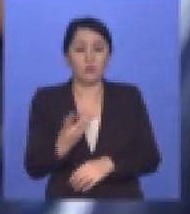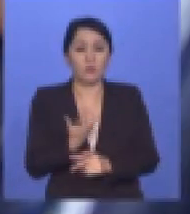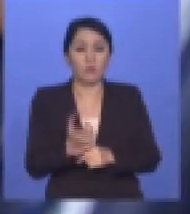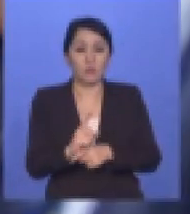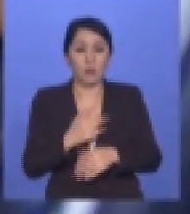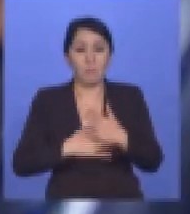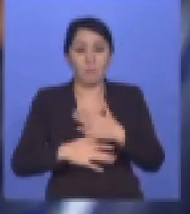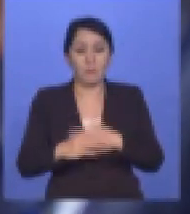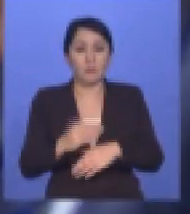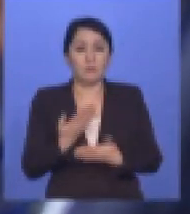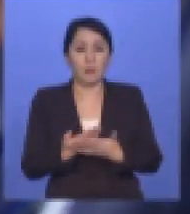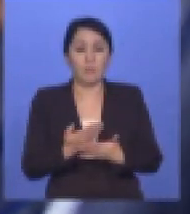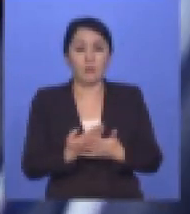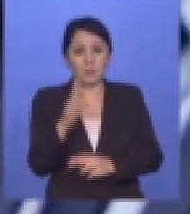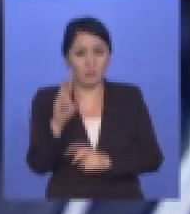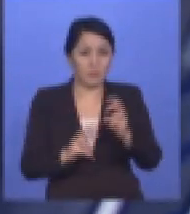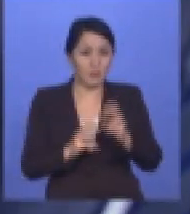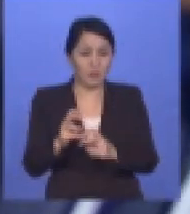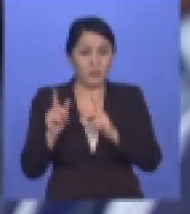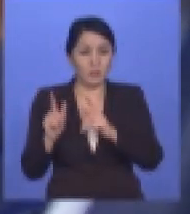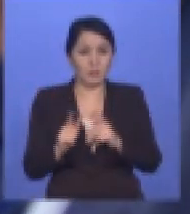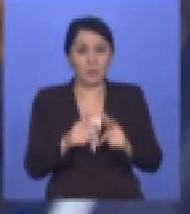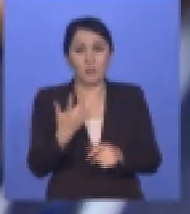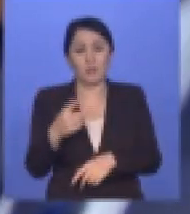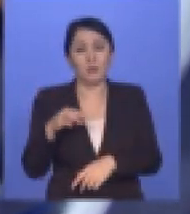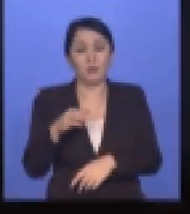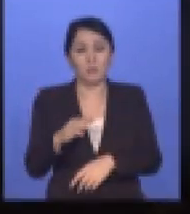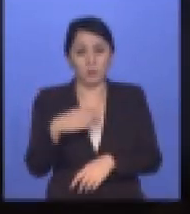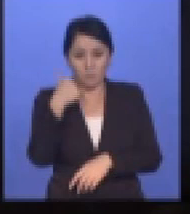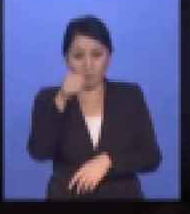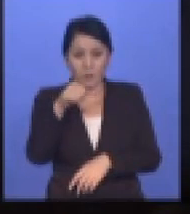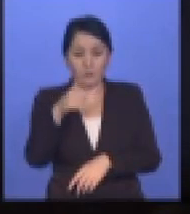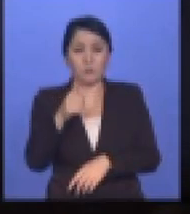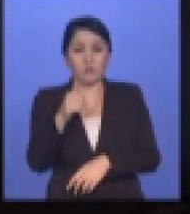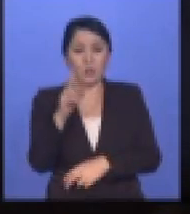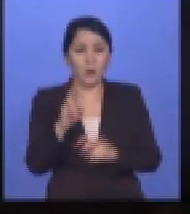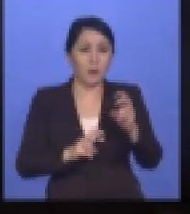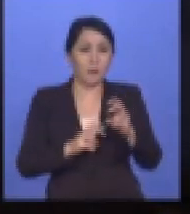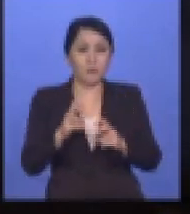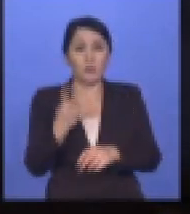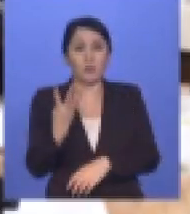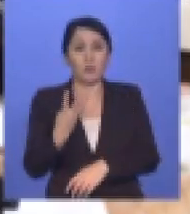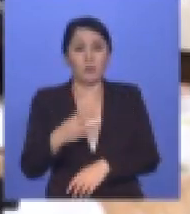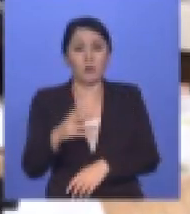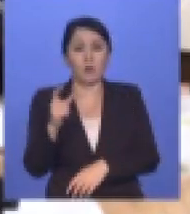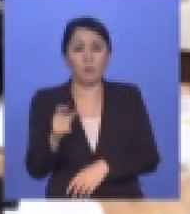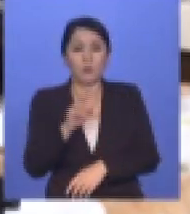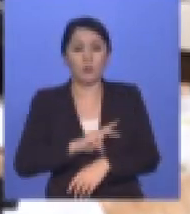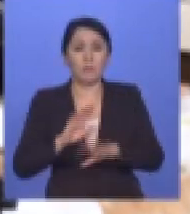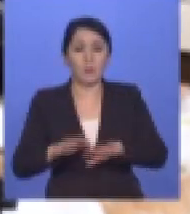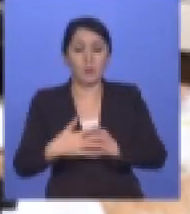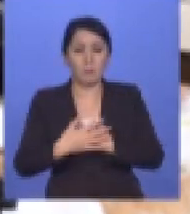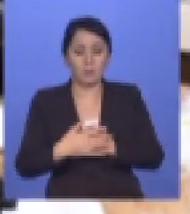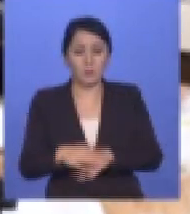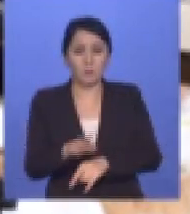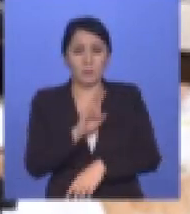зерносклад будет изготавливать 3.000 тонн продукции в год на предприятии создадут 40 рабочих мест сотрудники завода